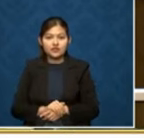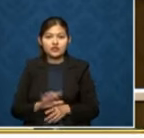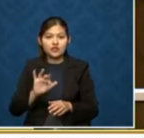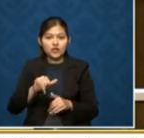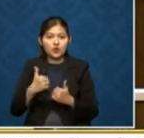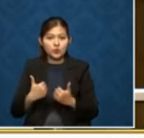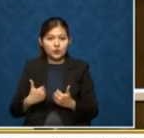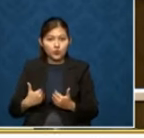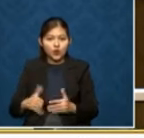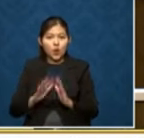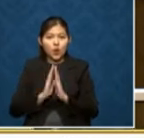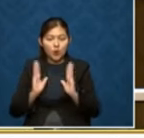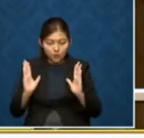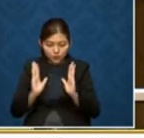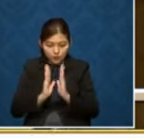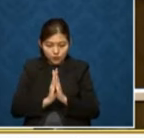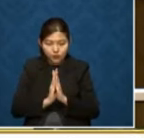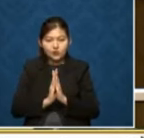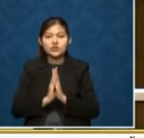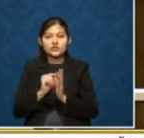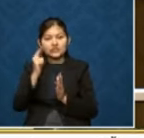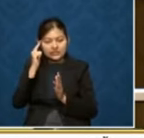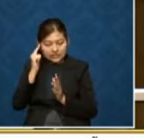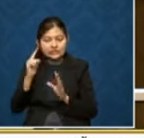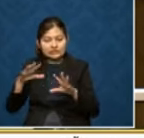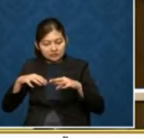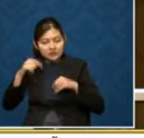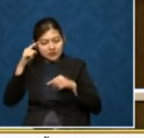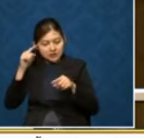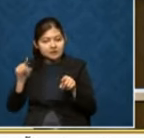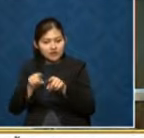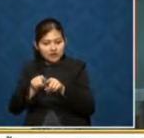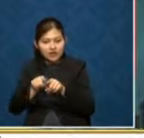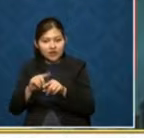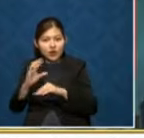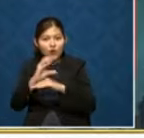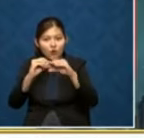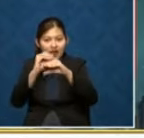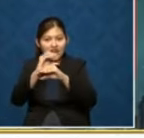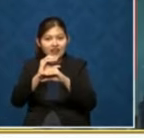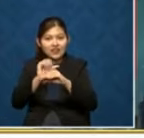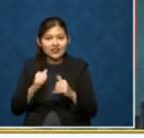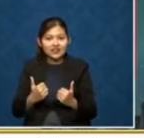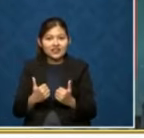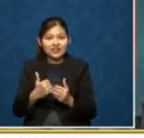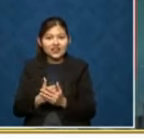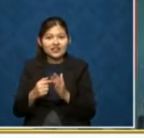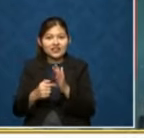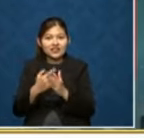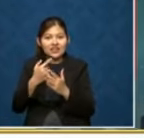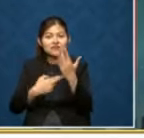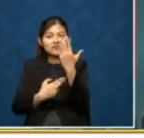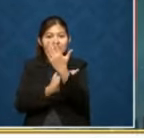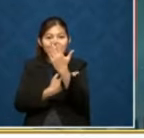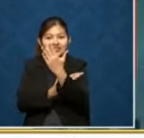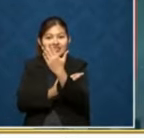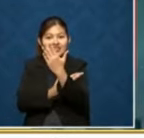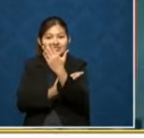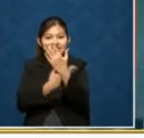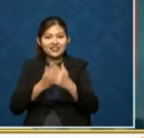ขอกราบขอบคุณผู้ที่เห็นด้วยให้มีโครงการแลนด์บิดเกิดขึ้นที่จังหวัดระนองและชุม